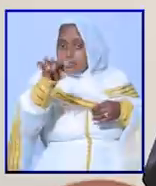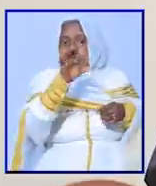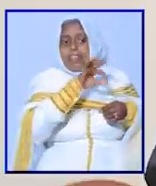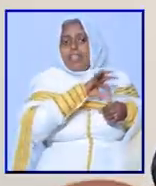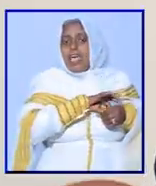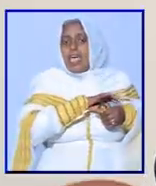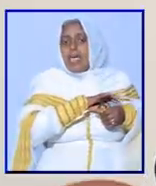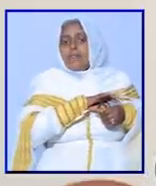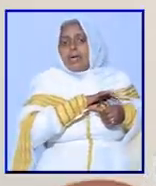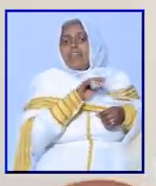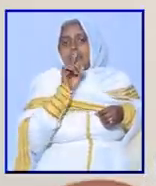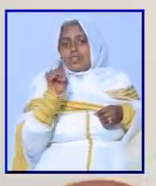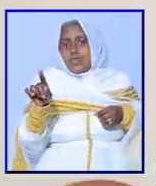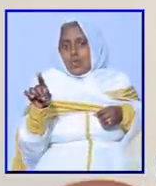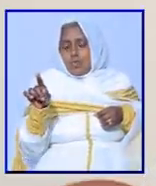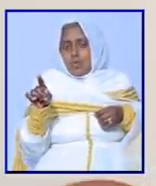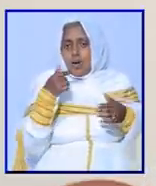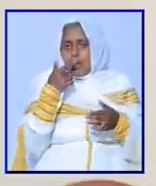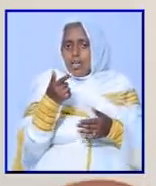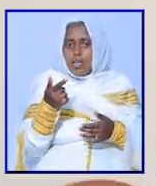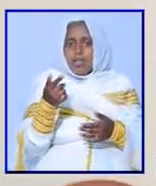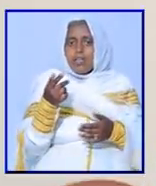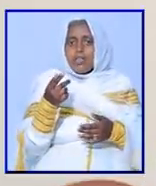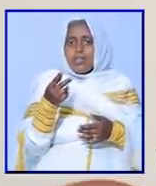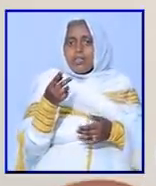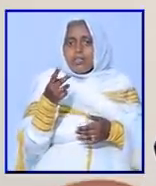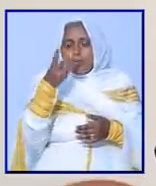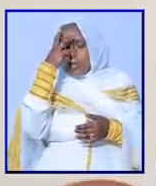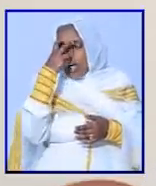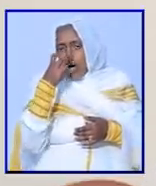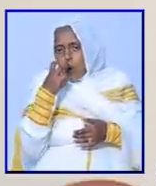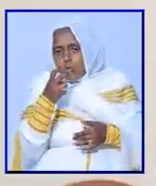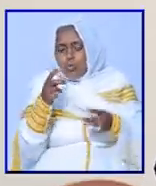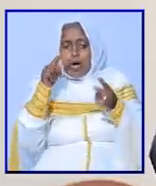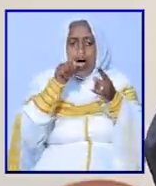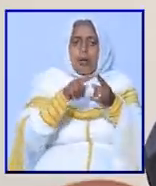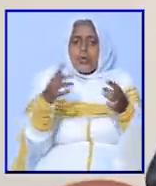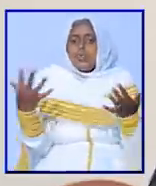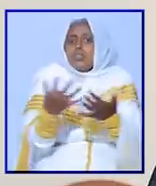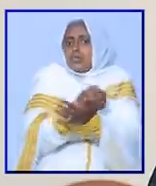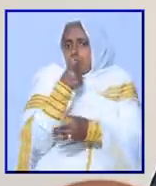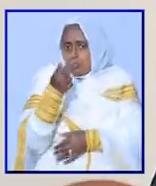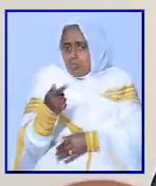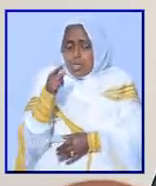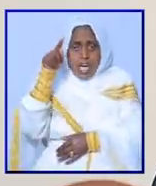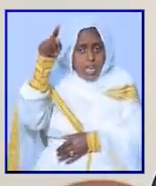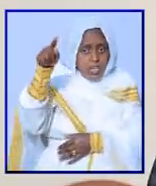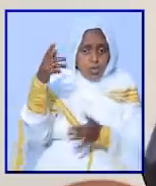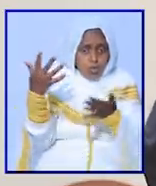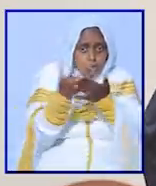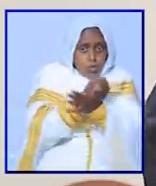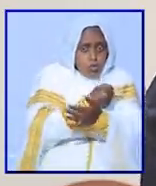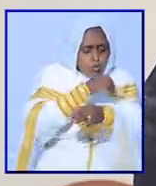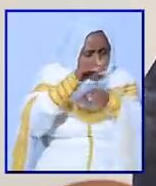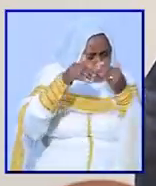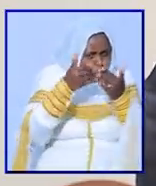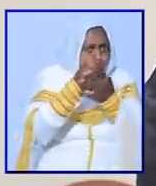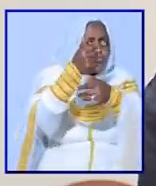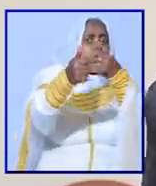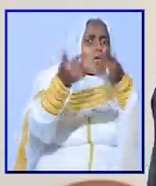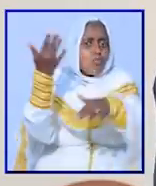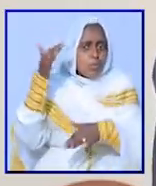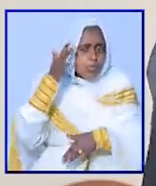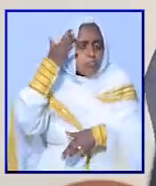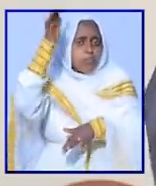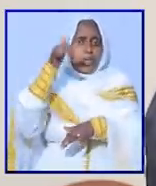ሆኖ መንፈስ ቅዱስ ቢያድርባችሁ አይደለም ወታጉሩ ሀበወሰዱክሙ ያነ ወደ ወሰዳችሁ